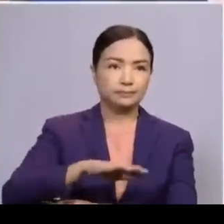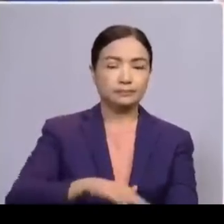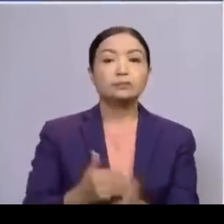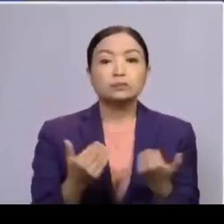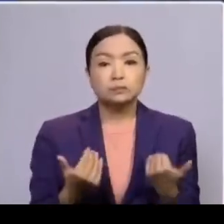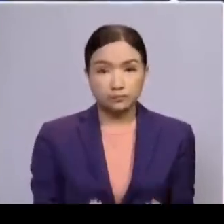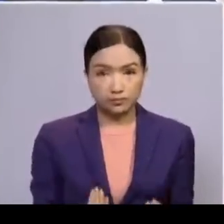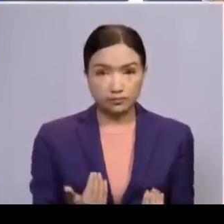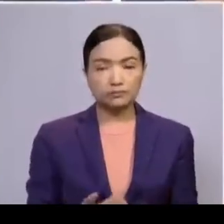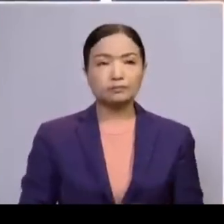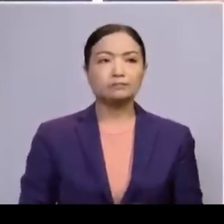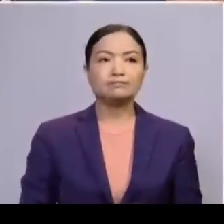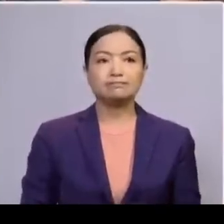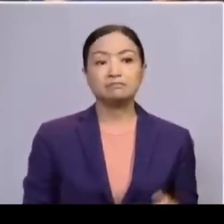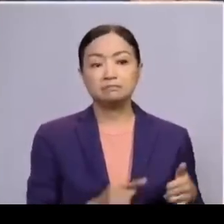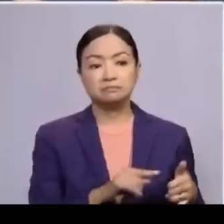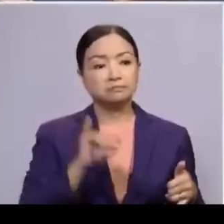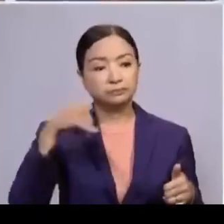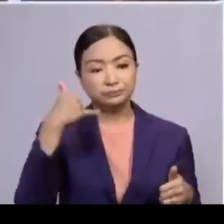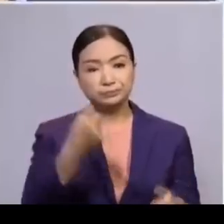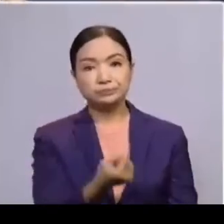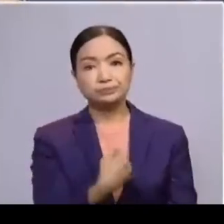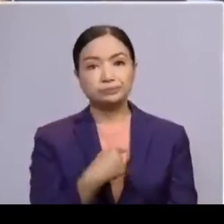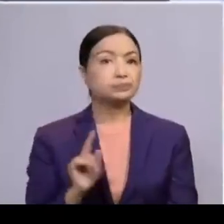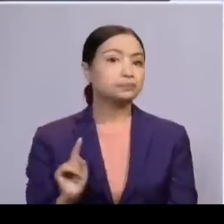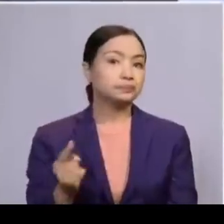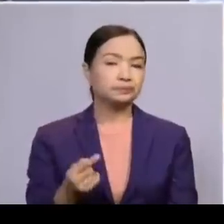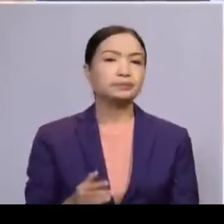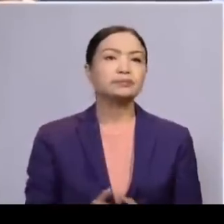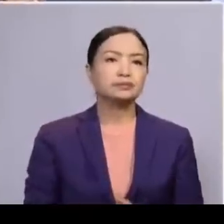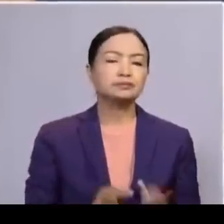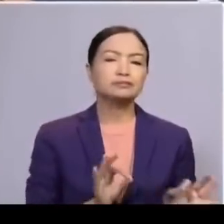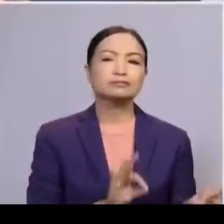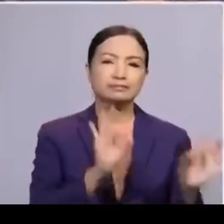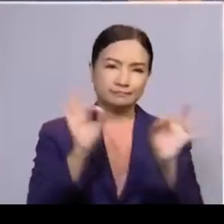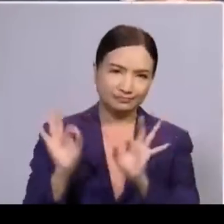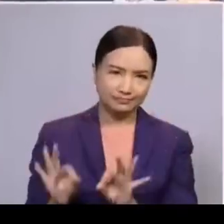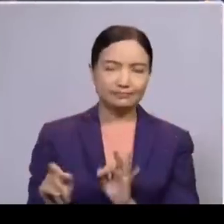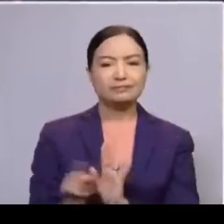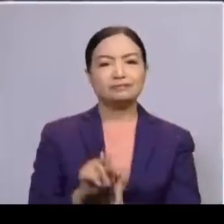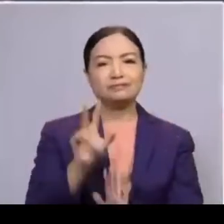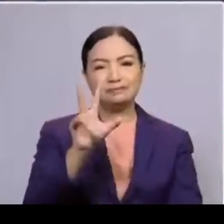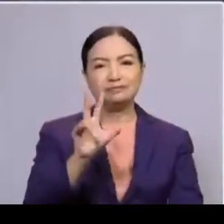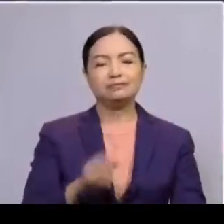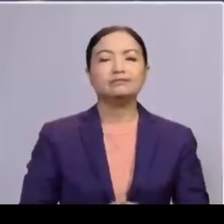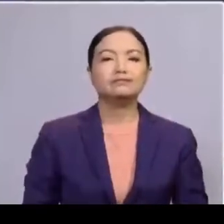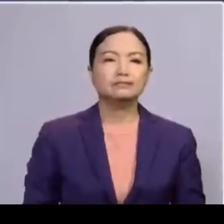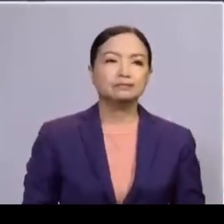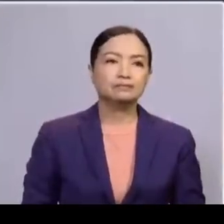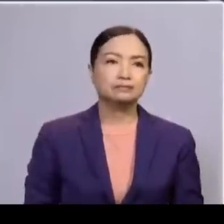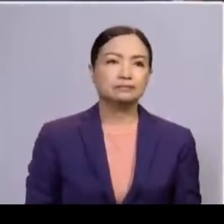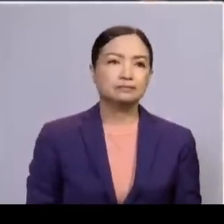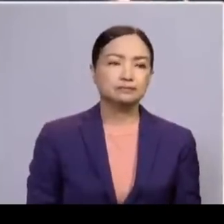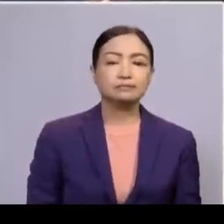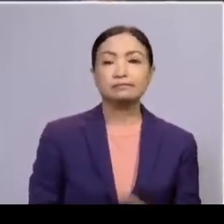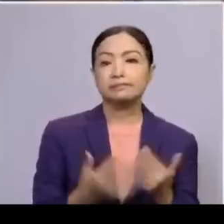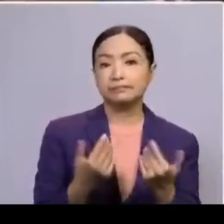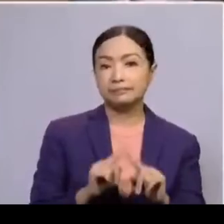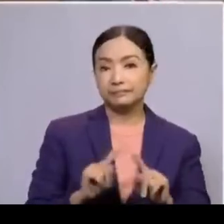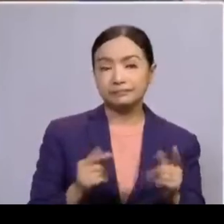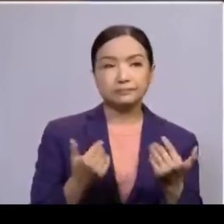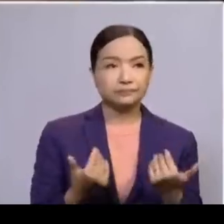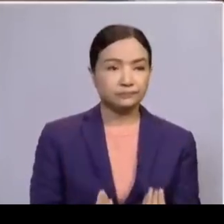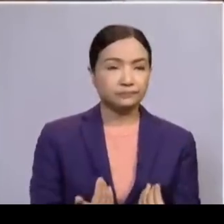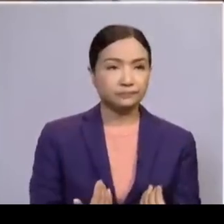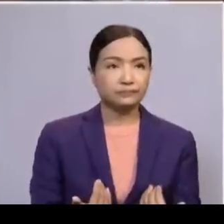มาล่าสุดครับทนายภัทรติดต่อพนักงานสอบสวนกลับมาอีกว่าจะขอเลื่อนเข้ารับทราบข้อกล่าวหาอีกแต่ว่าในครั้งนี้เนี่ยเป็น